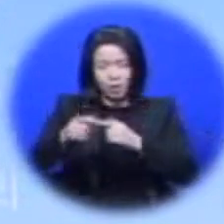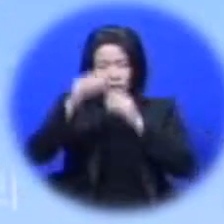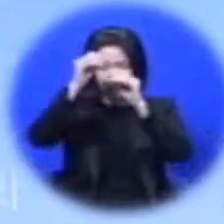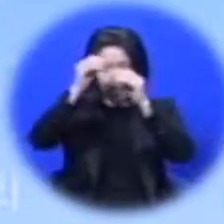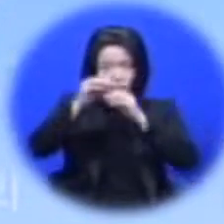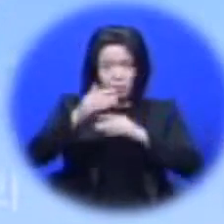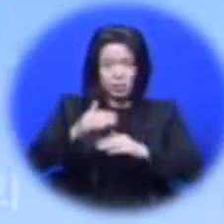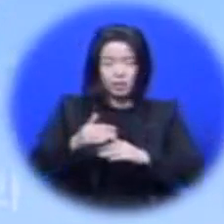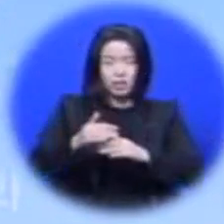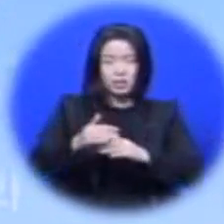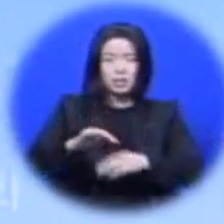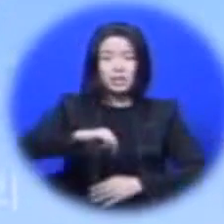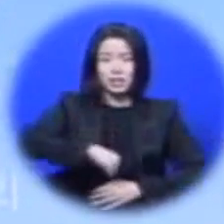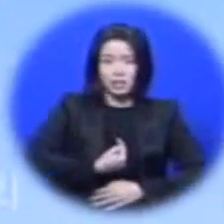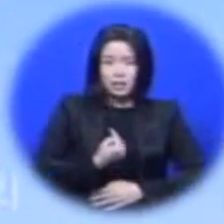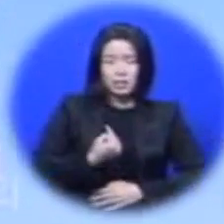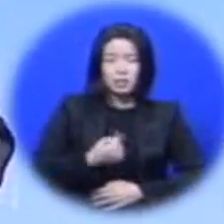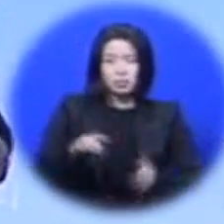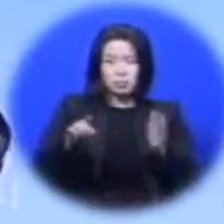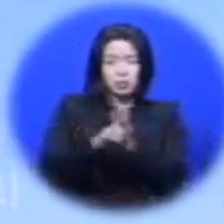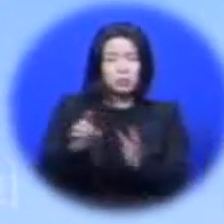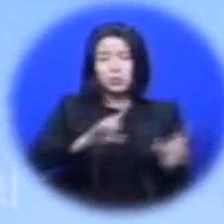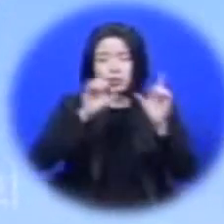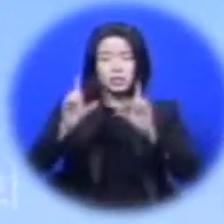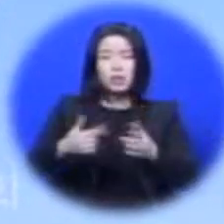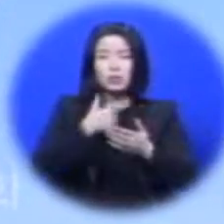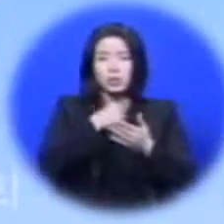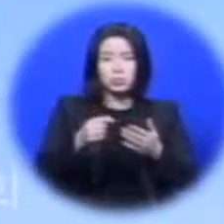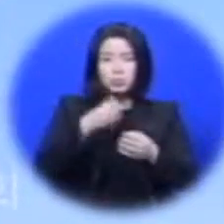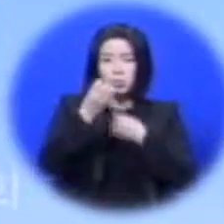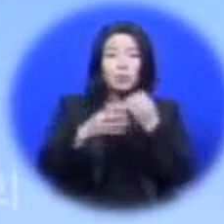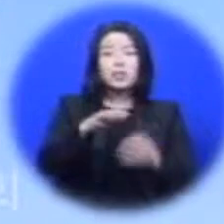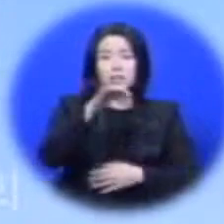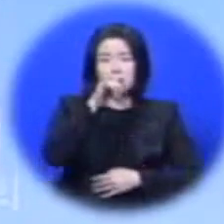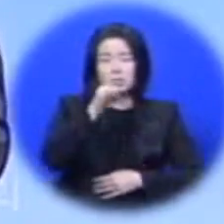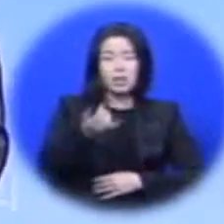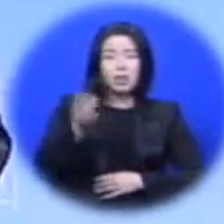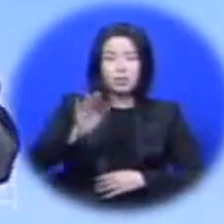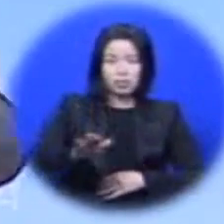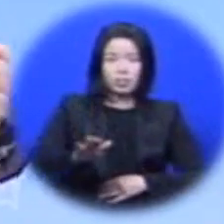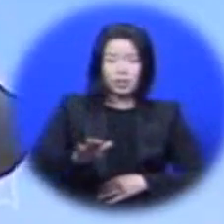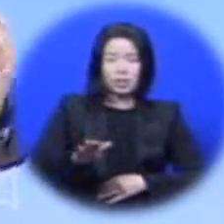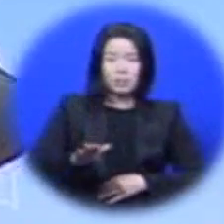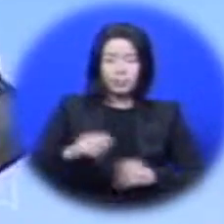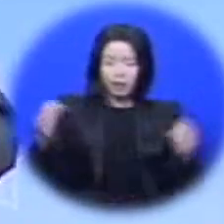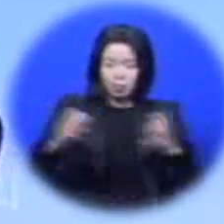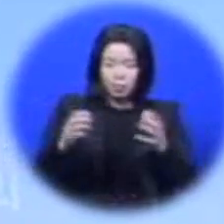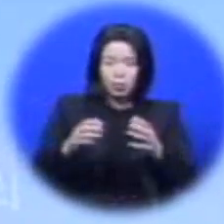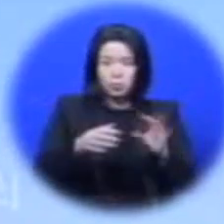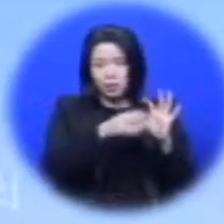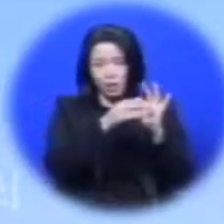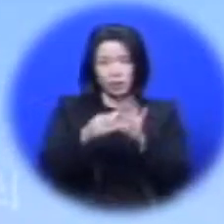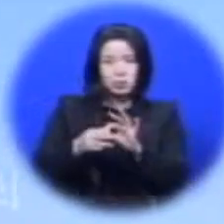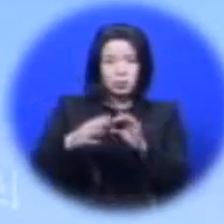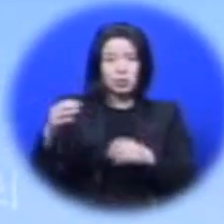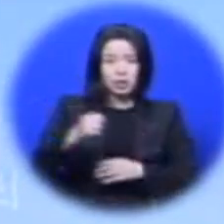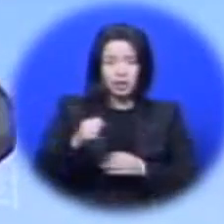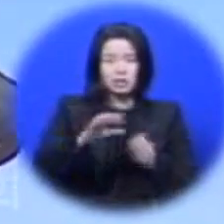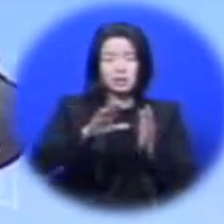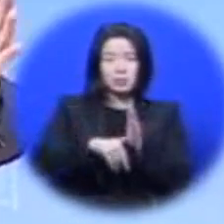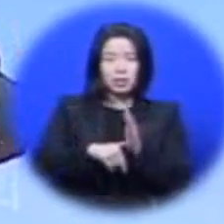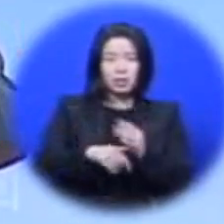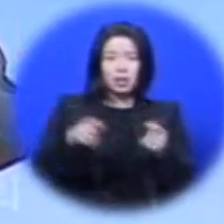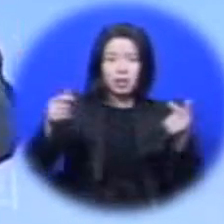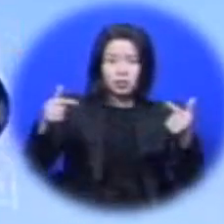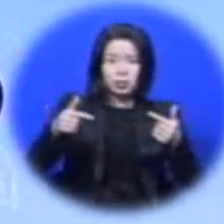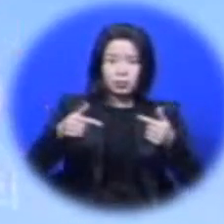당신 나름대로 믿음으로 살겠다는 고백들을 했어요. 그런데 모임을 이렇게 가지면서